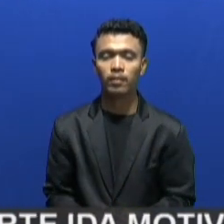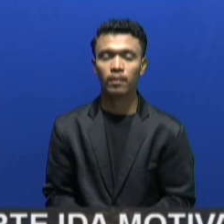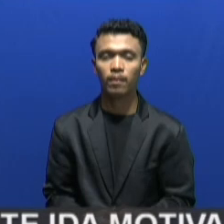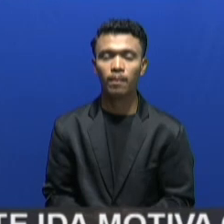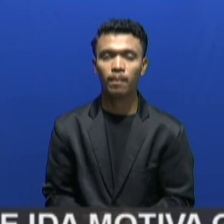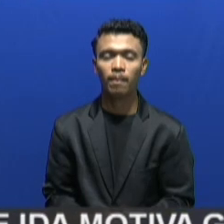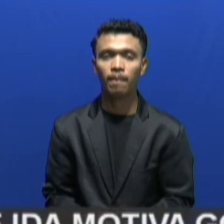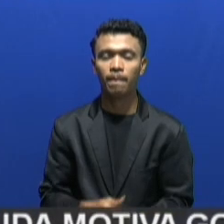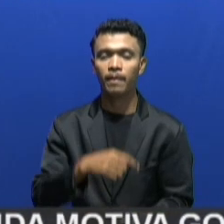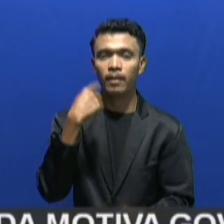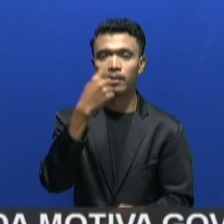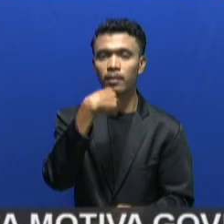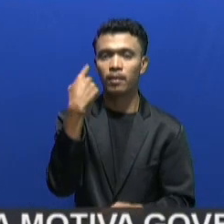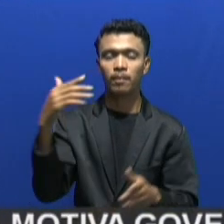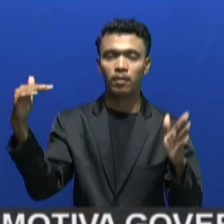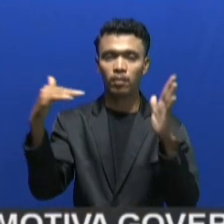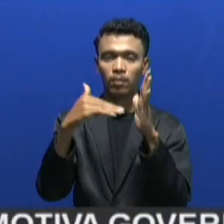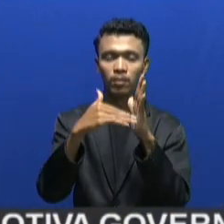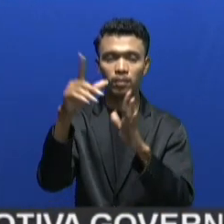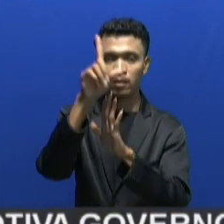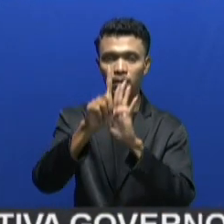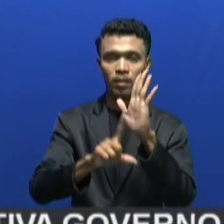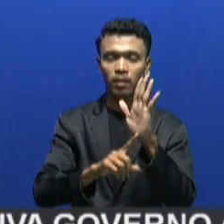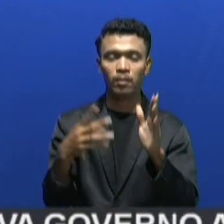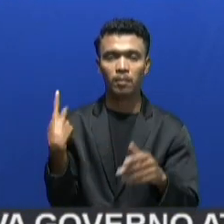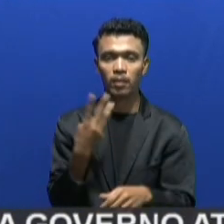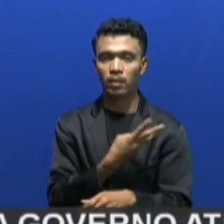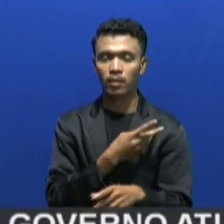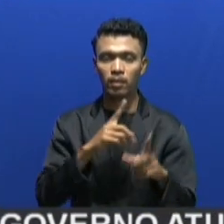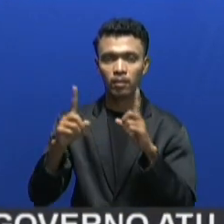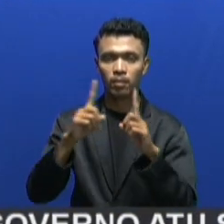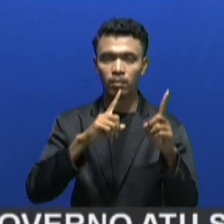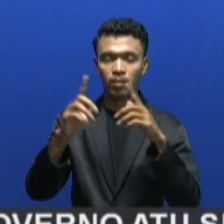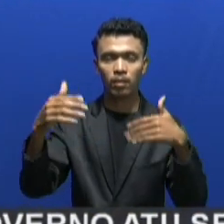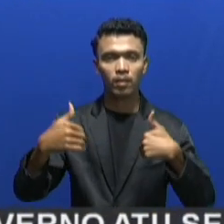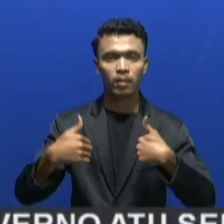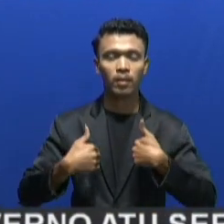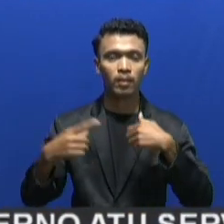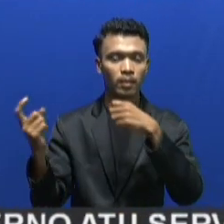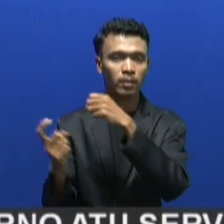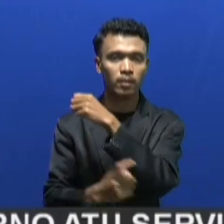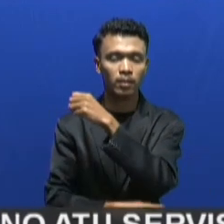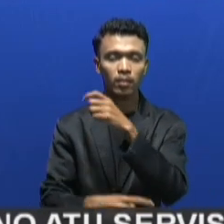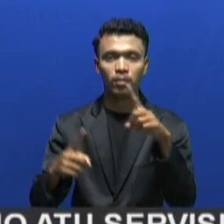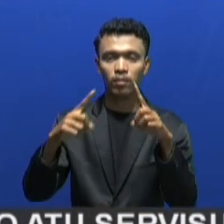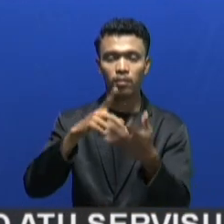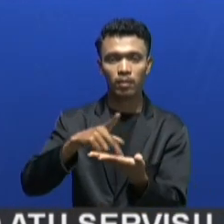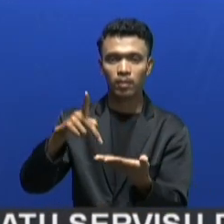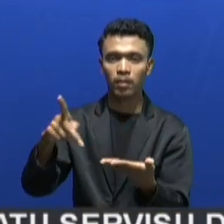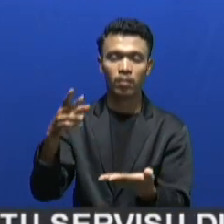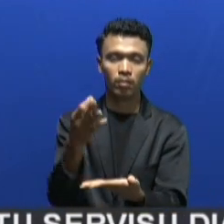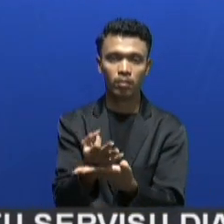nebe makatama kontra lei nebe makohin ita kulia anto iya nebe yang sensau ba osan anto buat